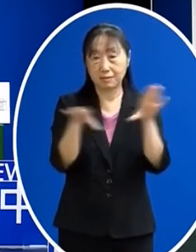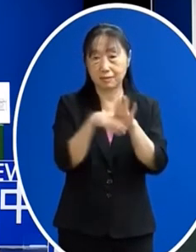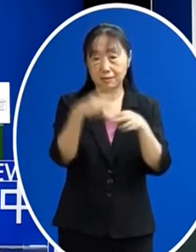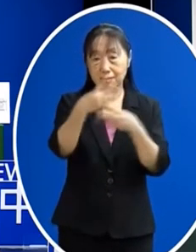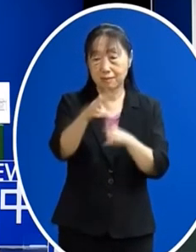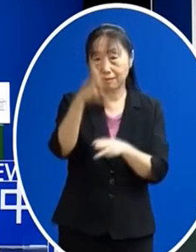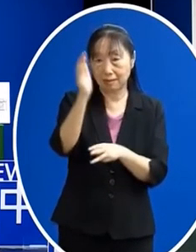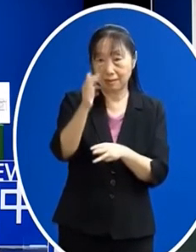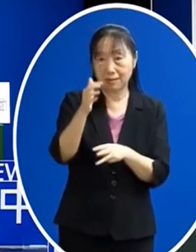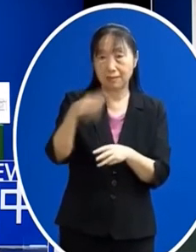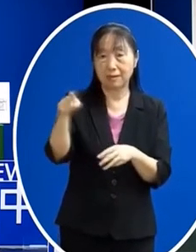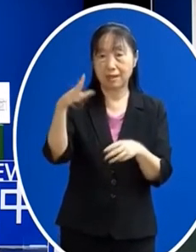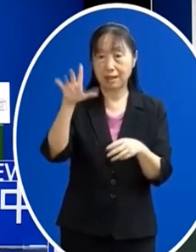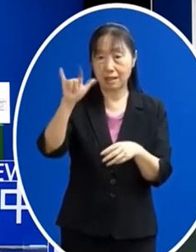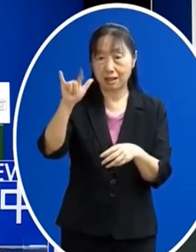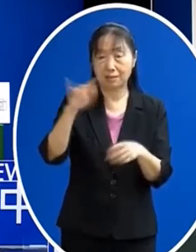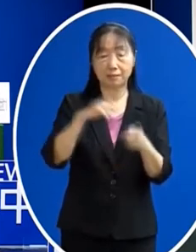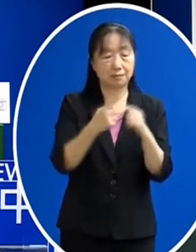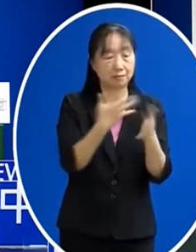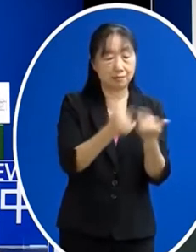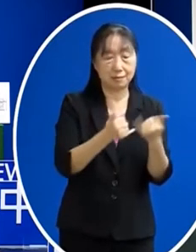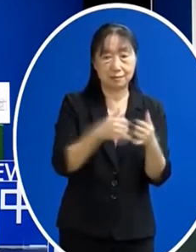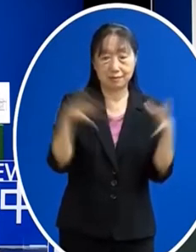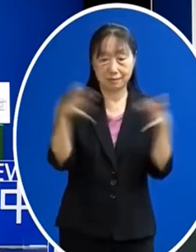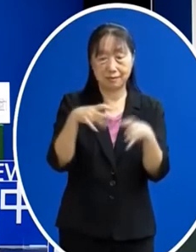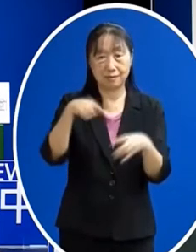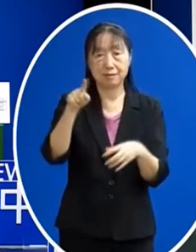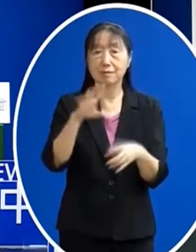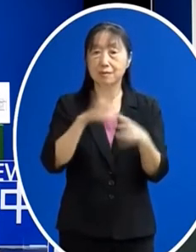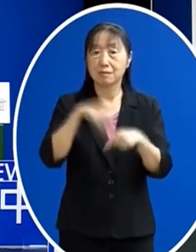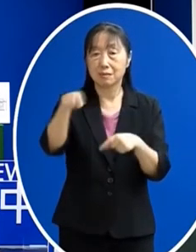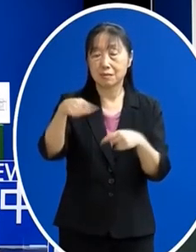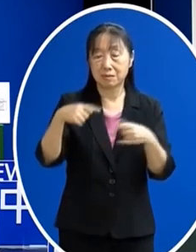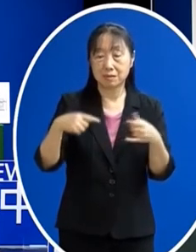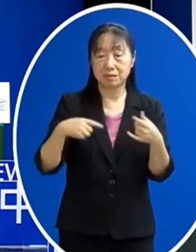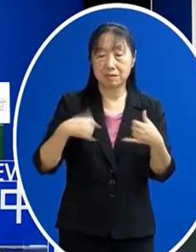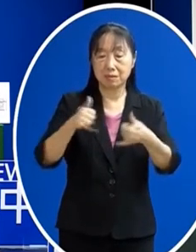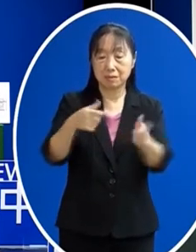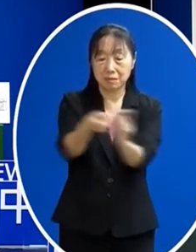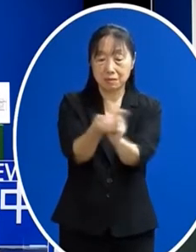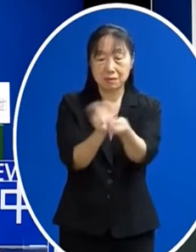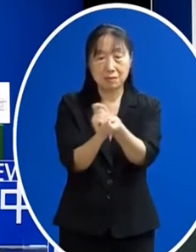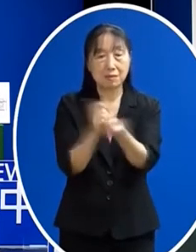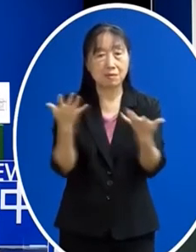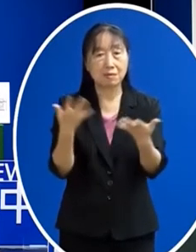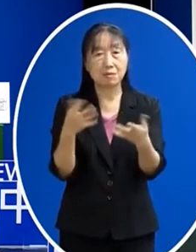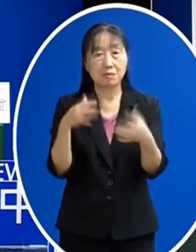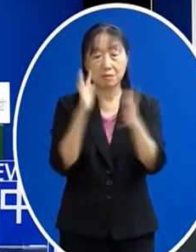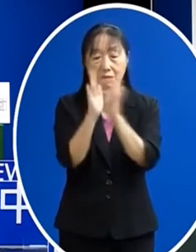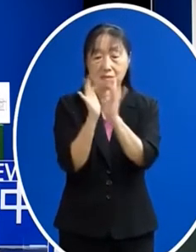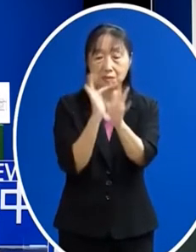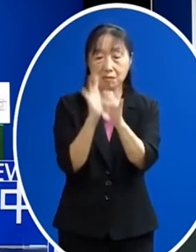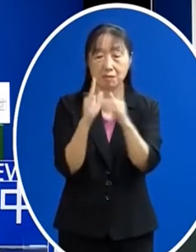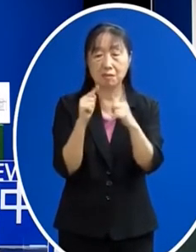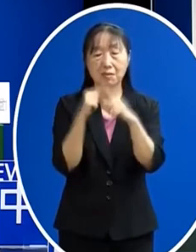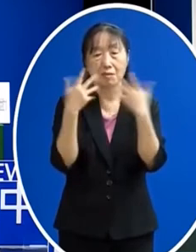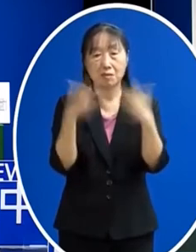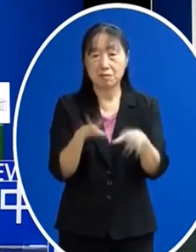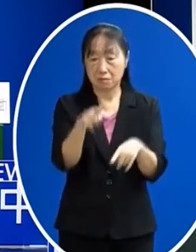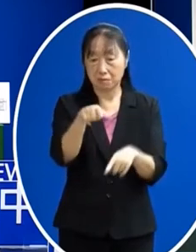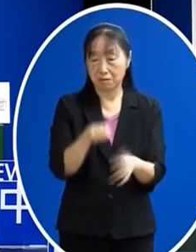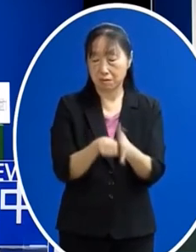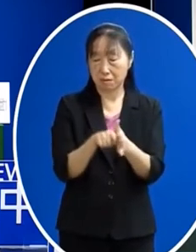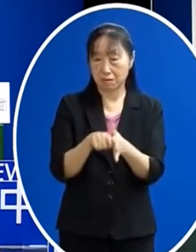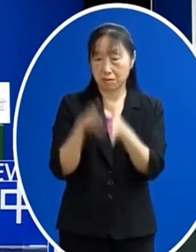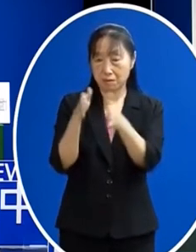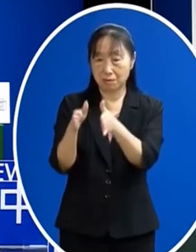老师和学生？那因为听说这个地方其实还蛮热闹的，那框列这样的人数够不够？那另外一个问题就是刚刚讲到的这个女助